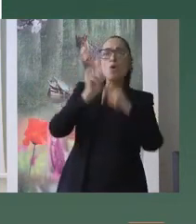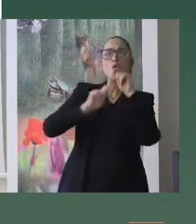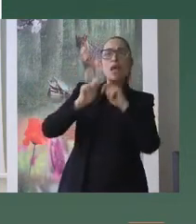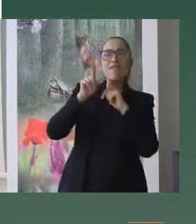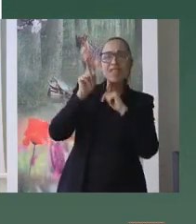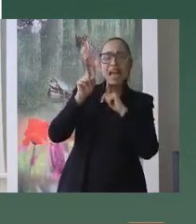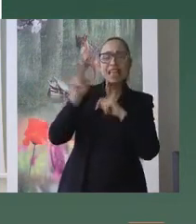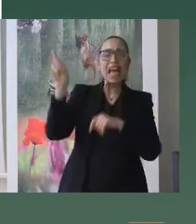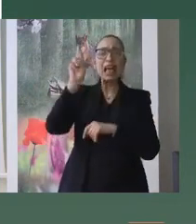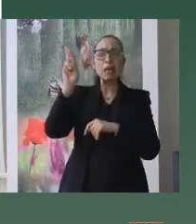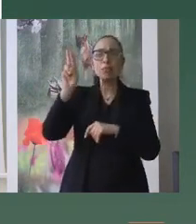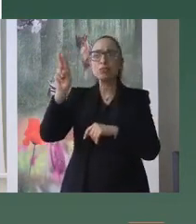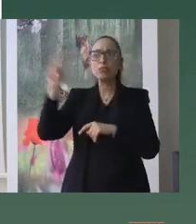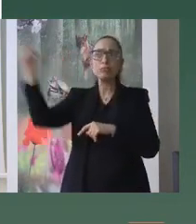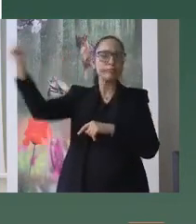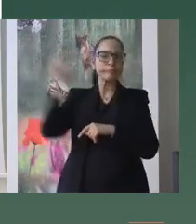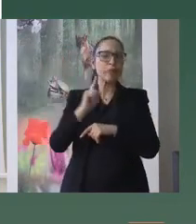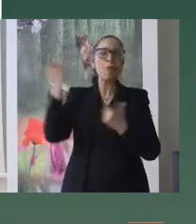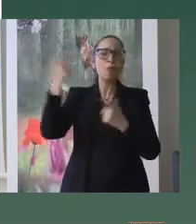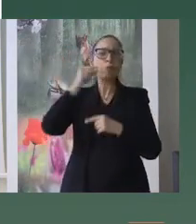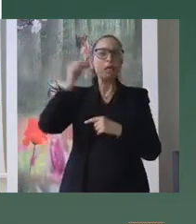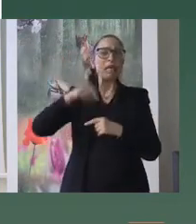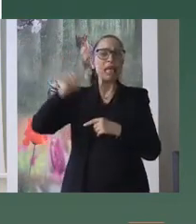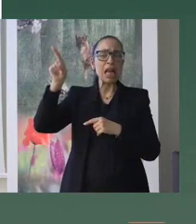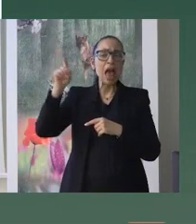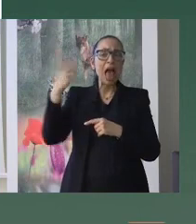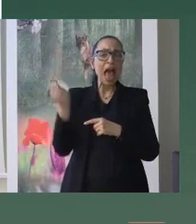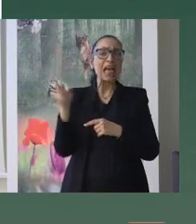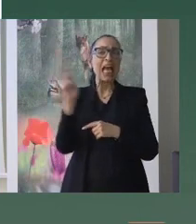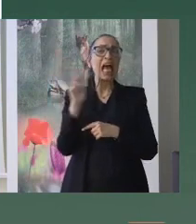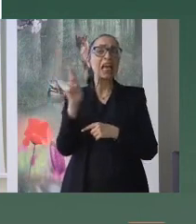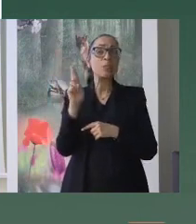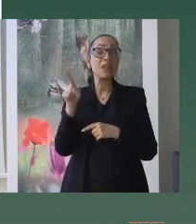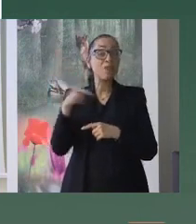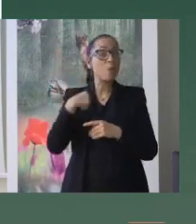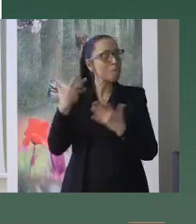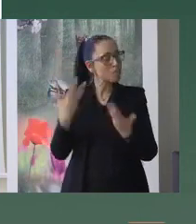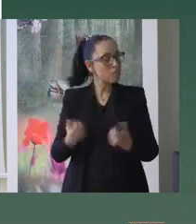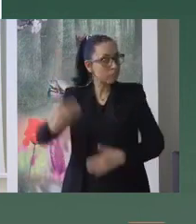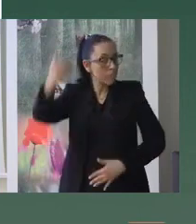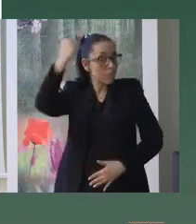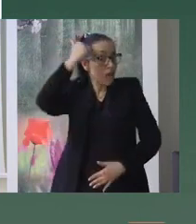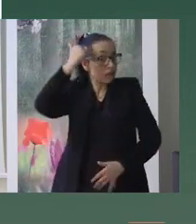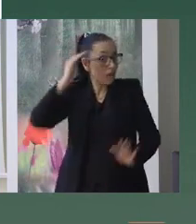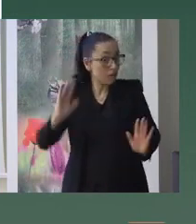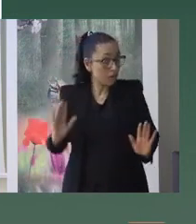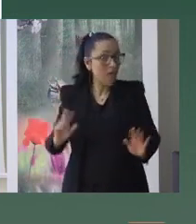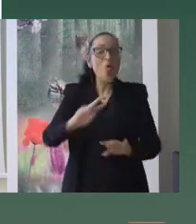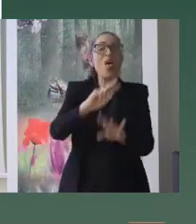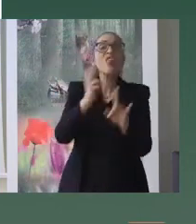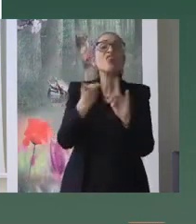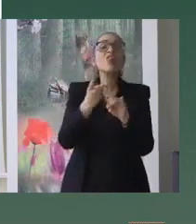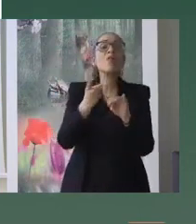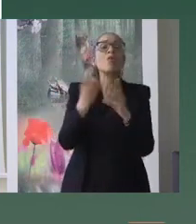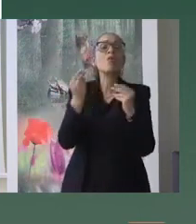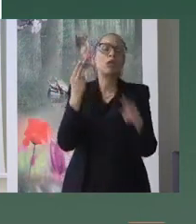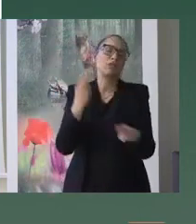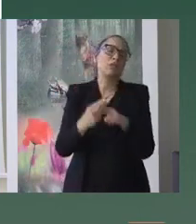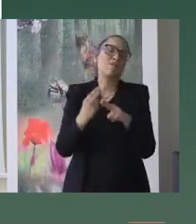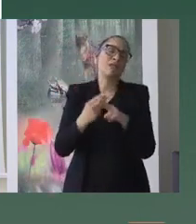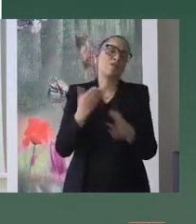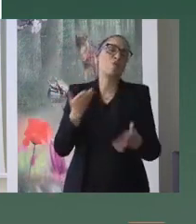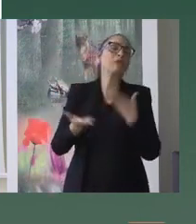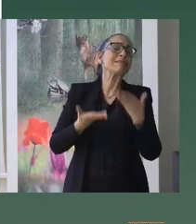ρήπους, ήρθε από την Κίνα με ρήπους, άρα λοιπόν αυτό πρέπει να το έχουμε στο μυαλό μας. Ένα δεύτερο, νομίζω, πολύ σημαντικό στοιχείο